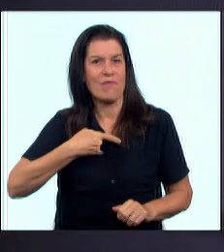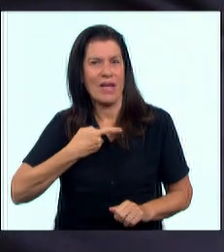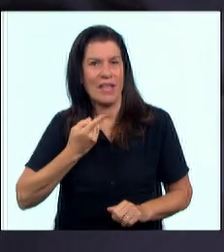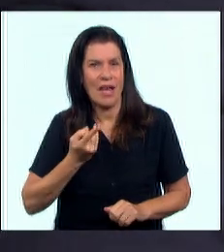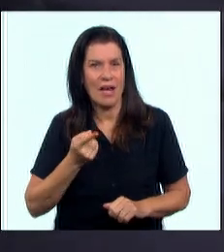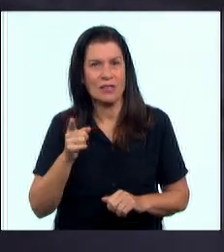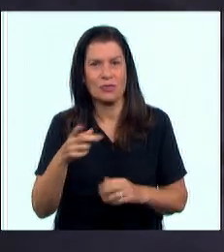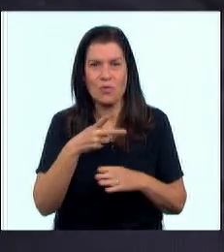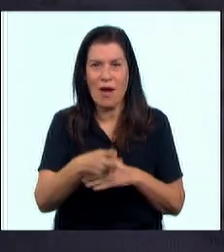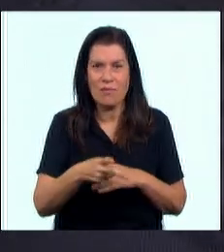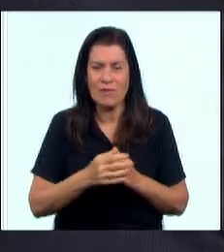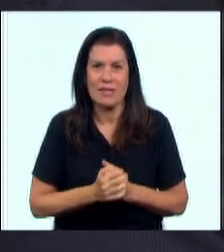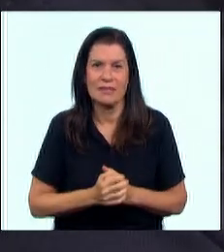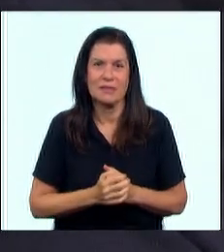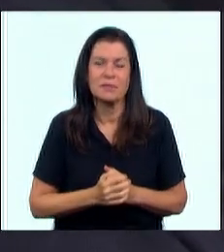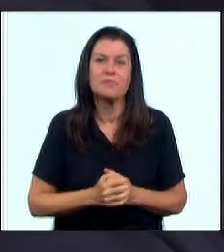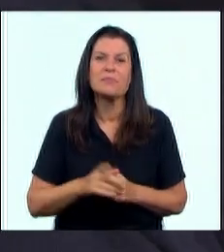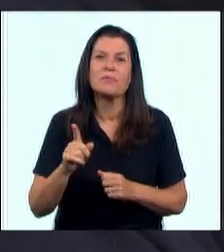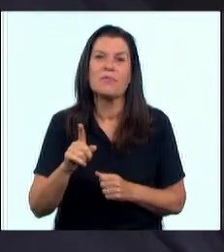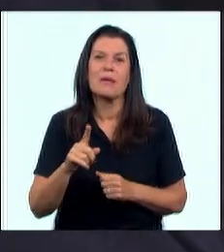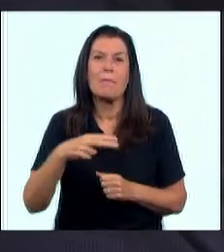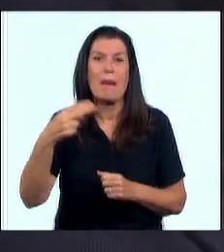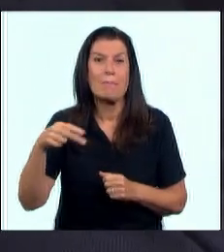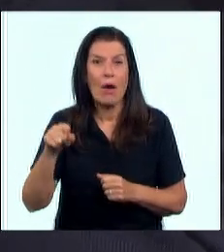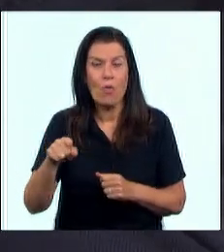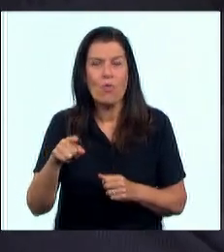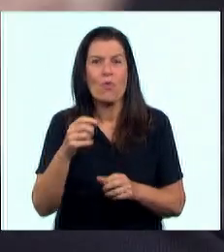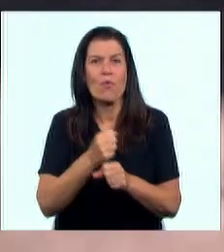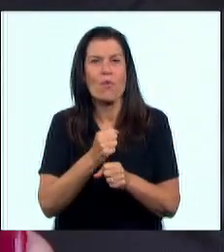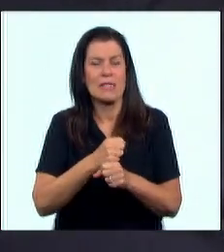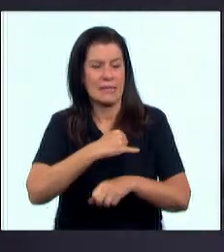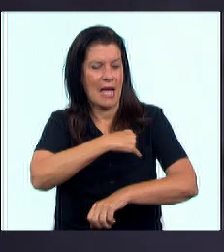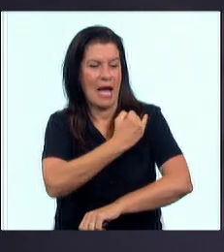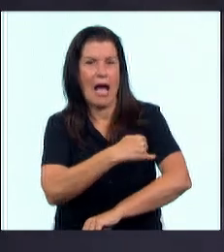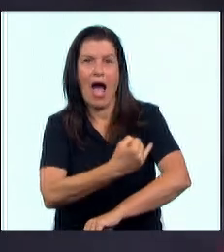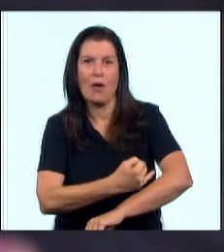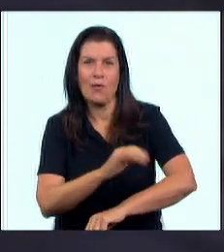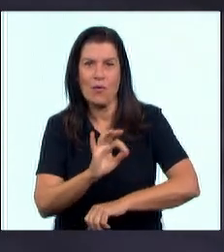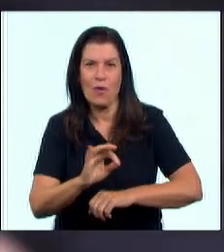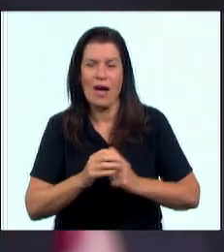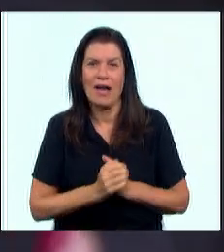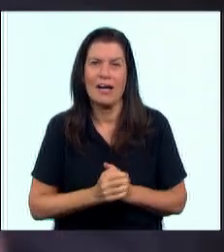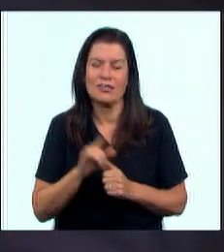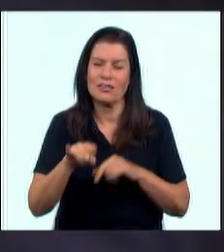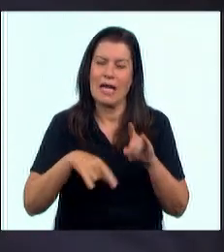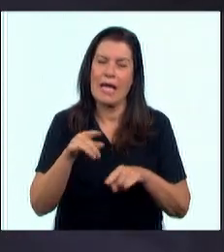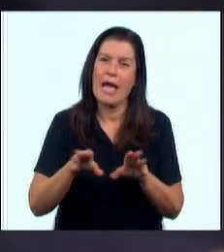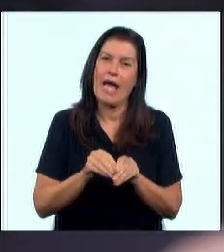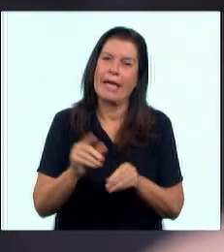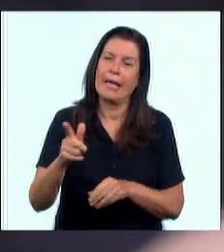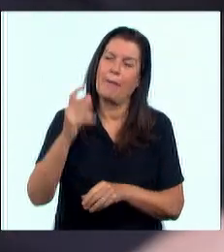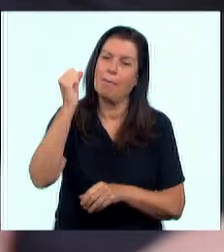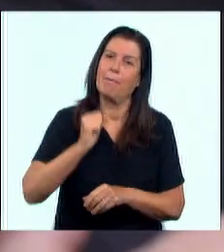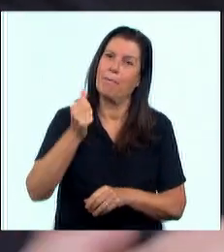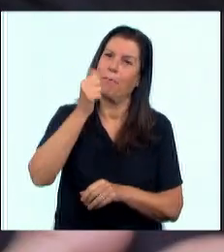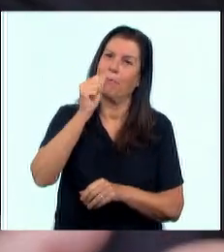בפירו עשה קעקוע של אלפקה עם בקבוק בירה ביד. תראי איך חתכו את זה. שזה הזוי ומדהים. תחק לי איך חתכו את